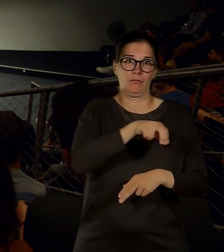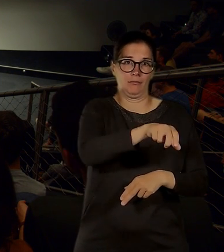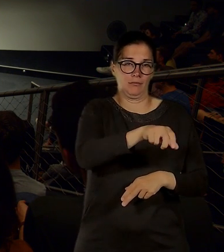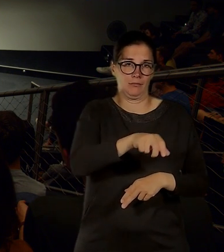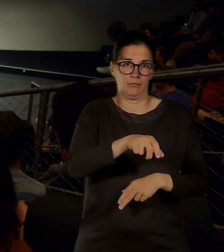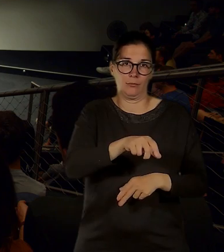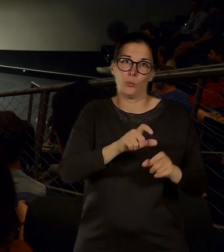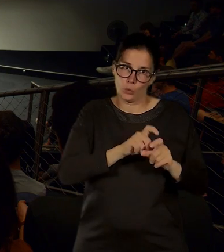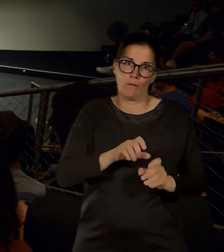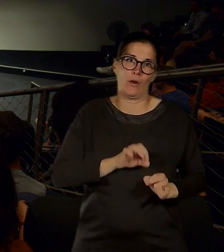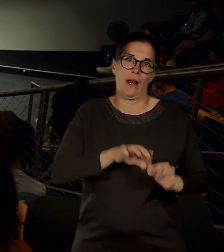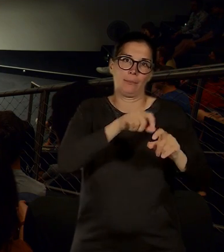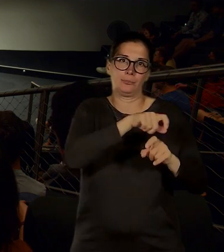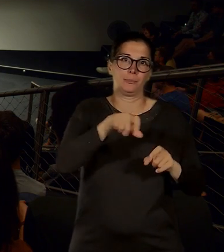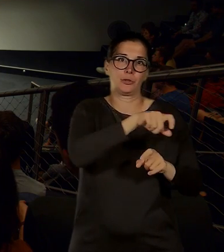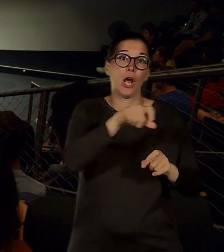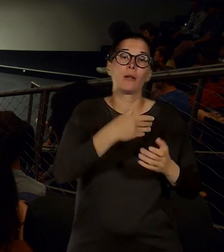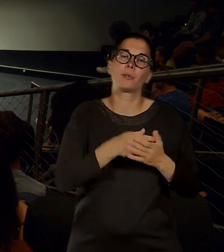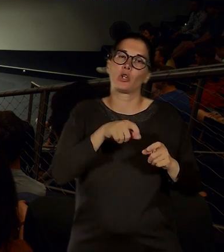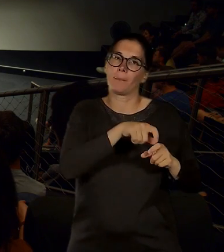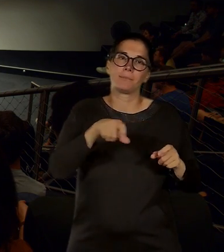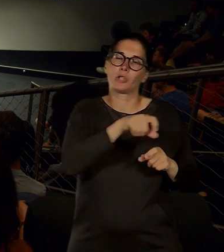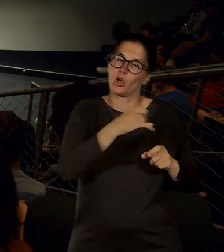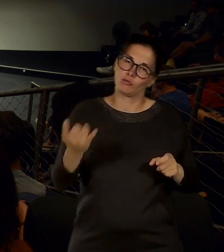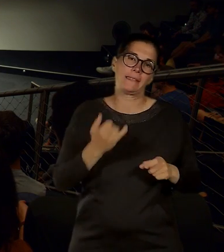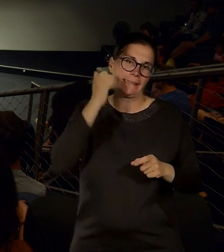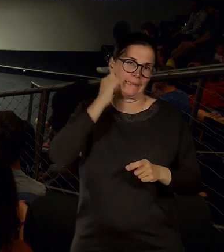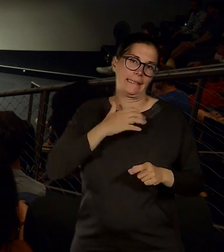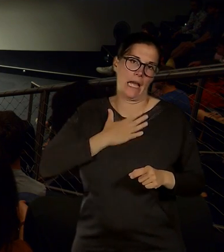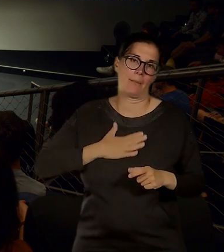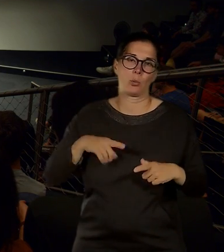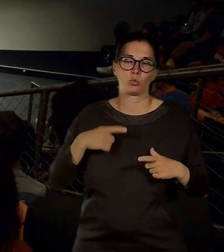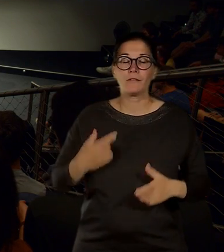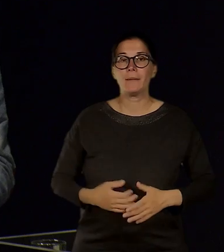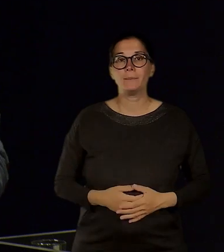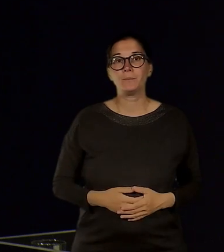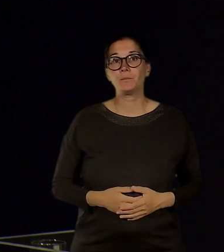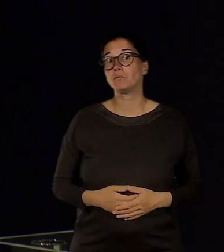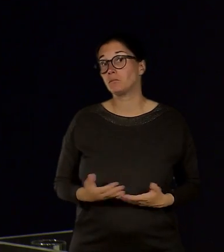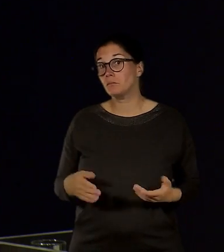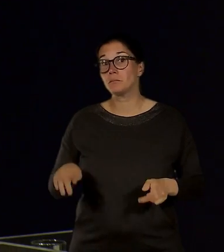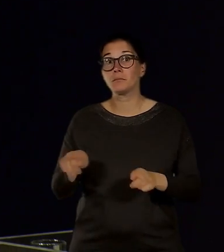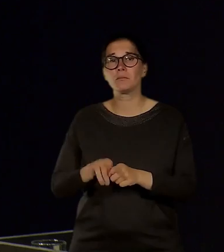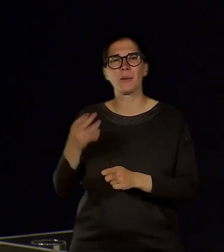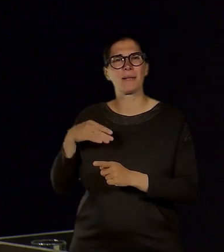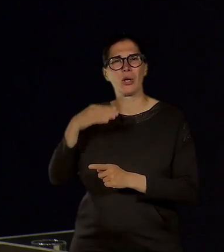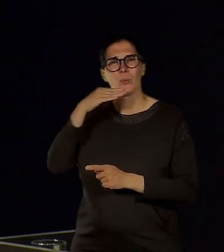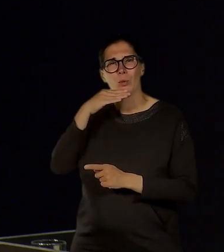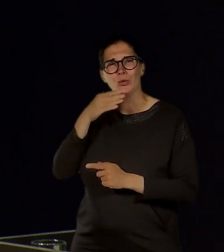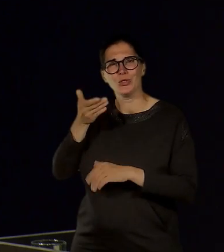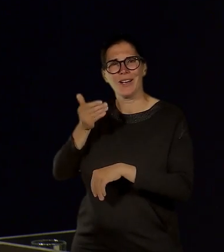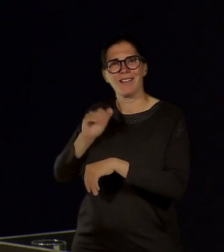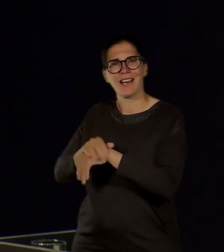že ten přechod si svoje uživatele najde. A možná taky trochu, jak tady pan Rivola řekl, že vlastně teď